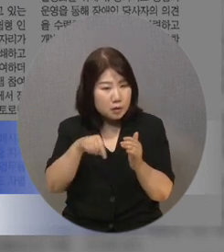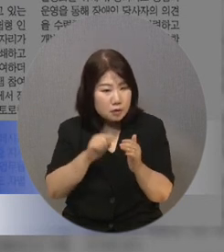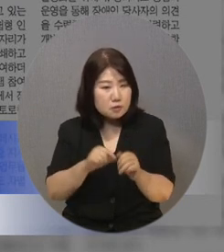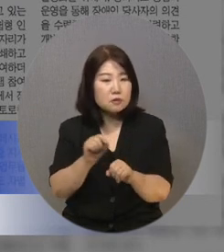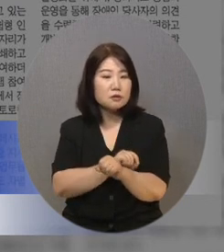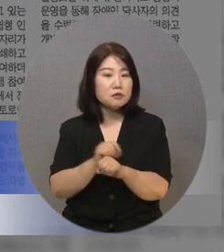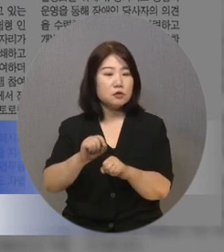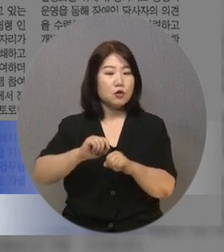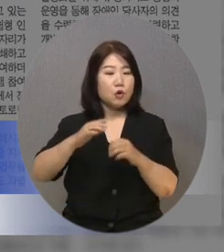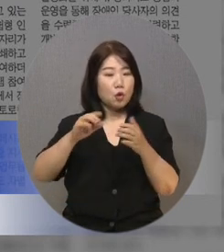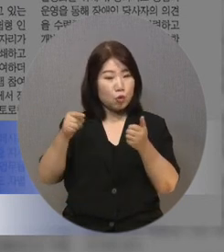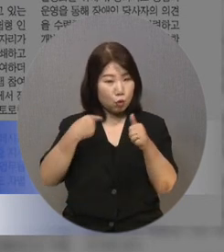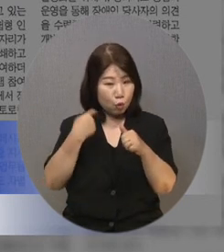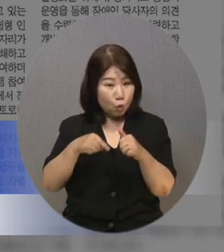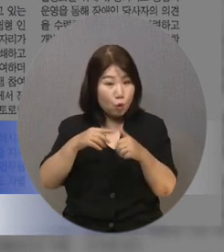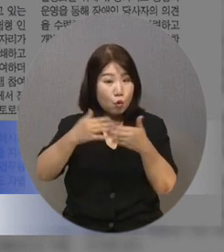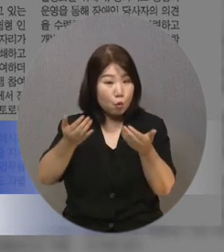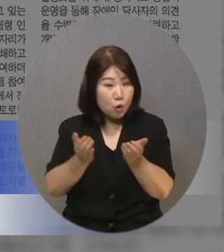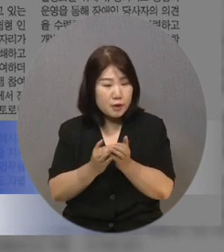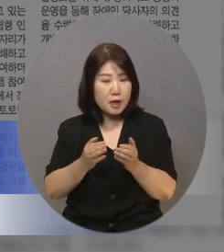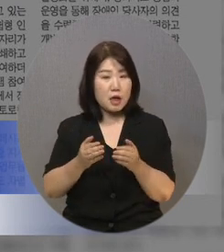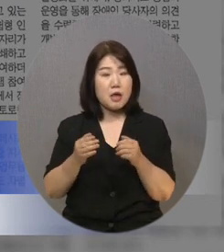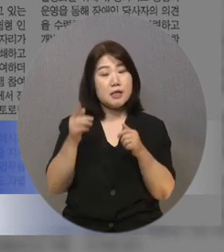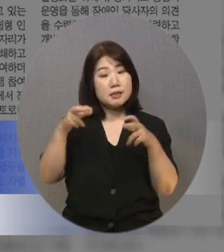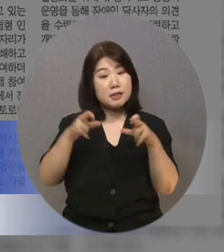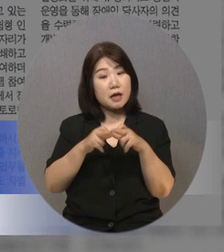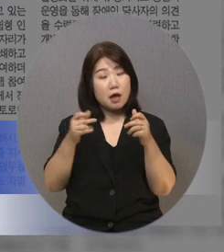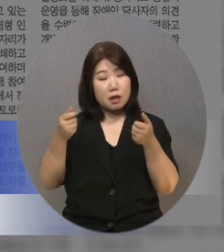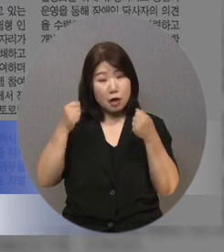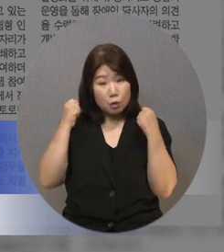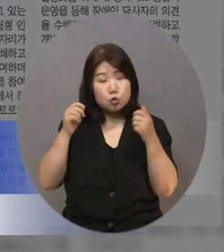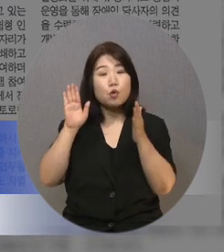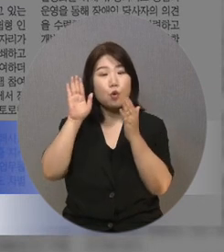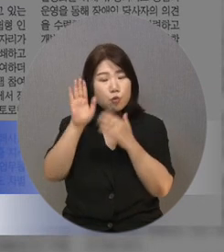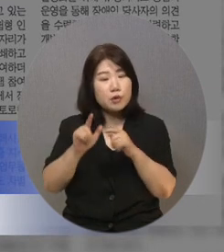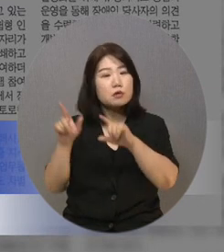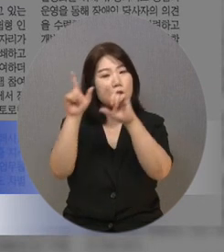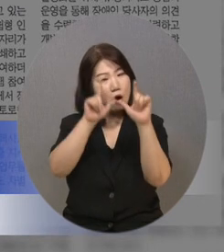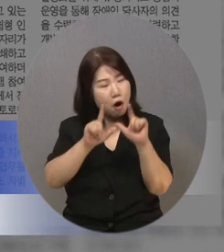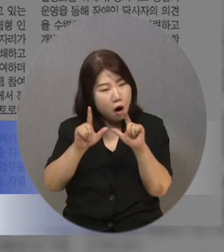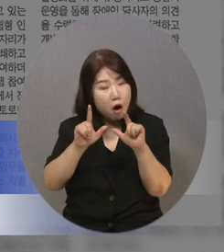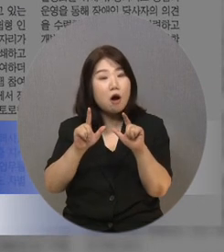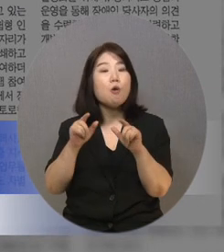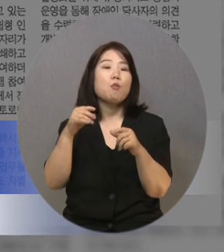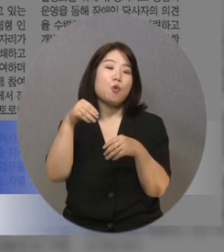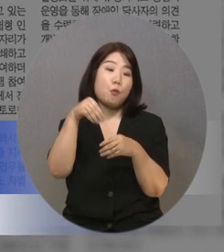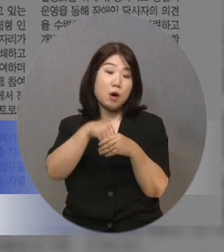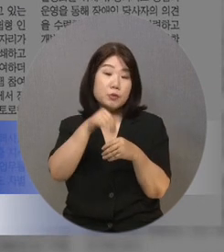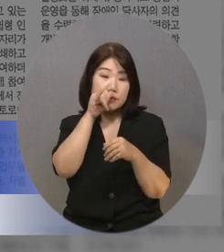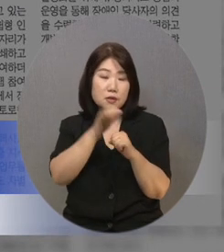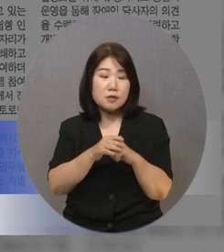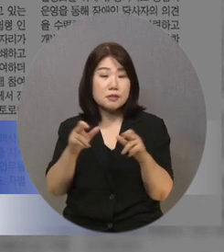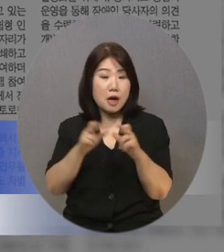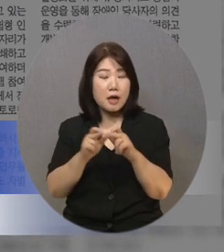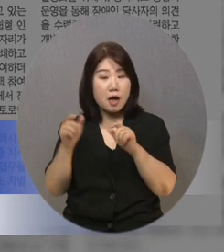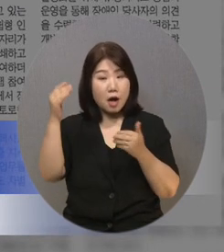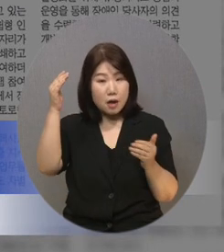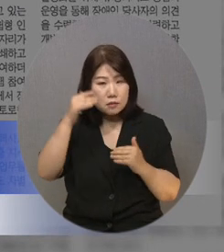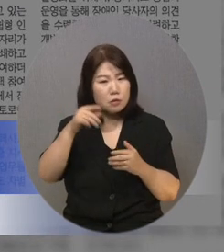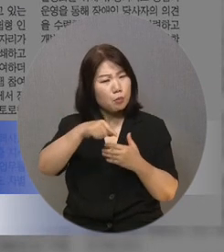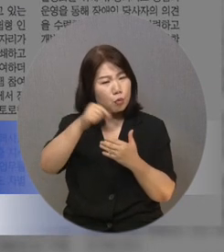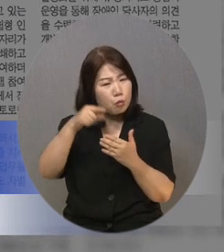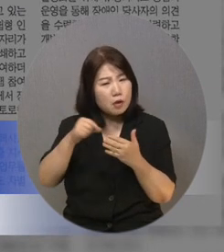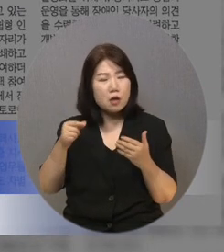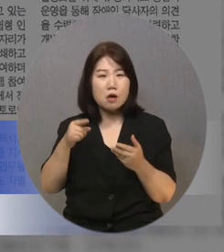국립특수교육원이 조사한 장애 학생 졸업 후 생활실태조사 결과가 실려있는 가운데 장애 학생들이 선택할